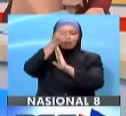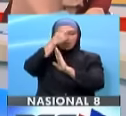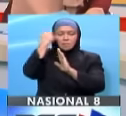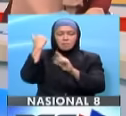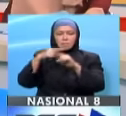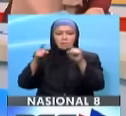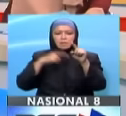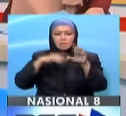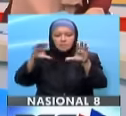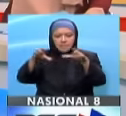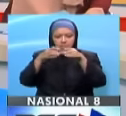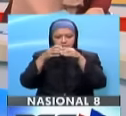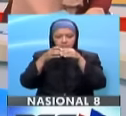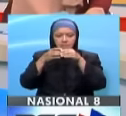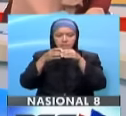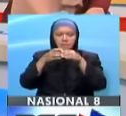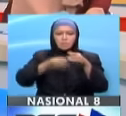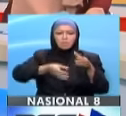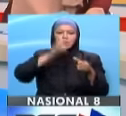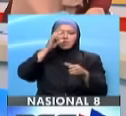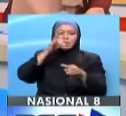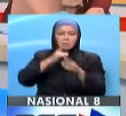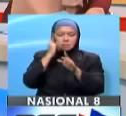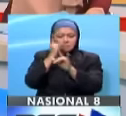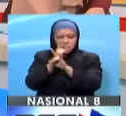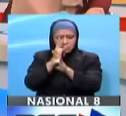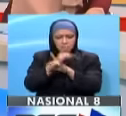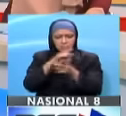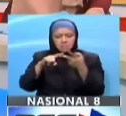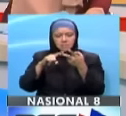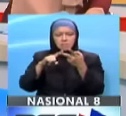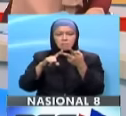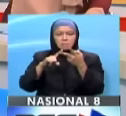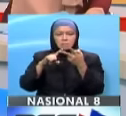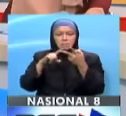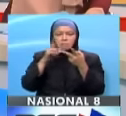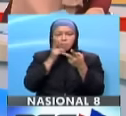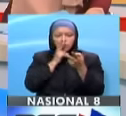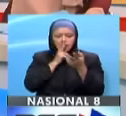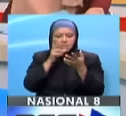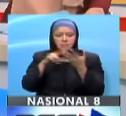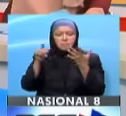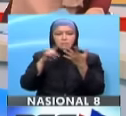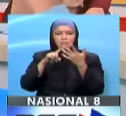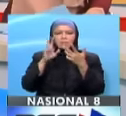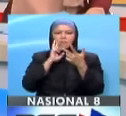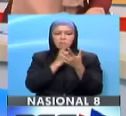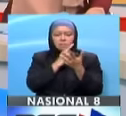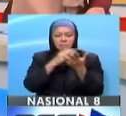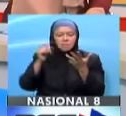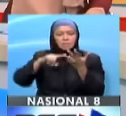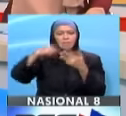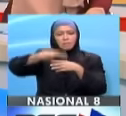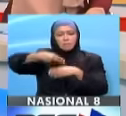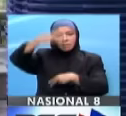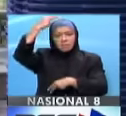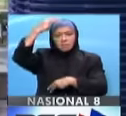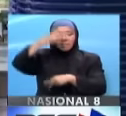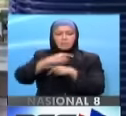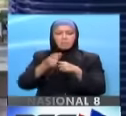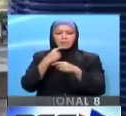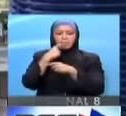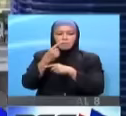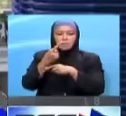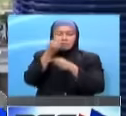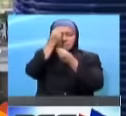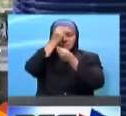minuman beralkohol dan tembakau, kesihatan, pelbagai barangan dan perkhidmatan serta restoran dan hotel. Menurut kenyataan yang